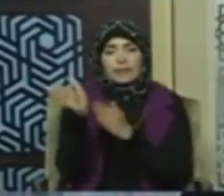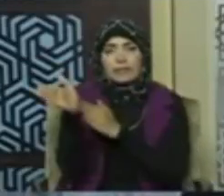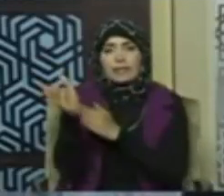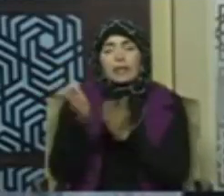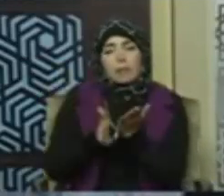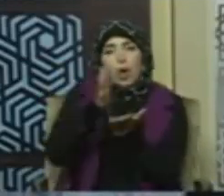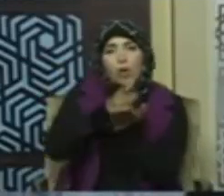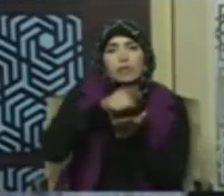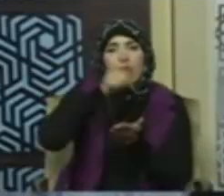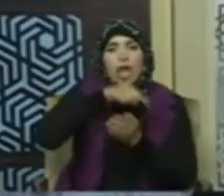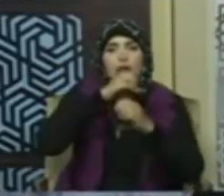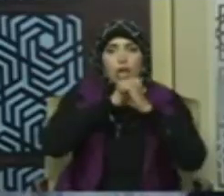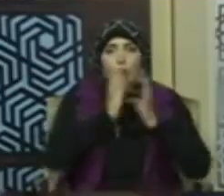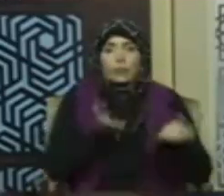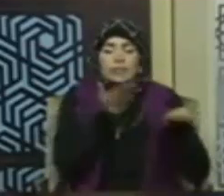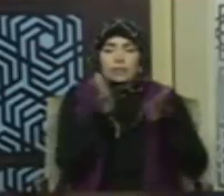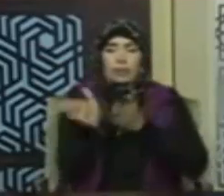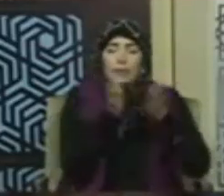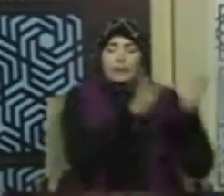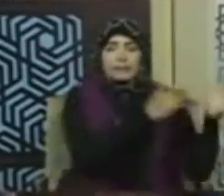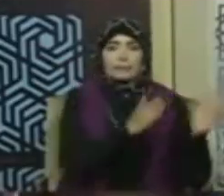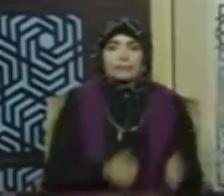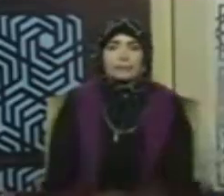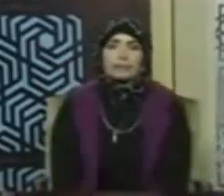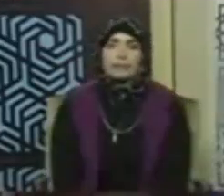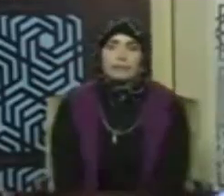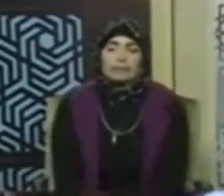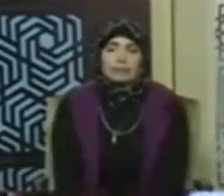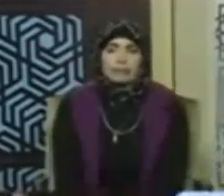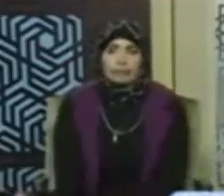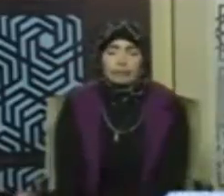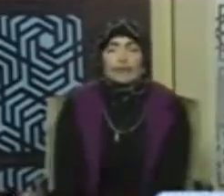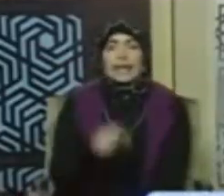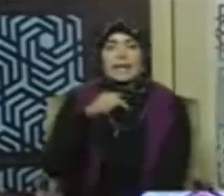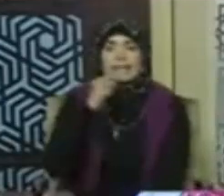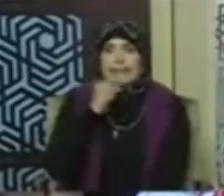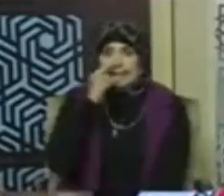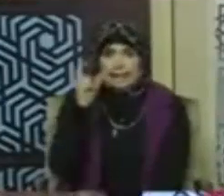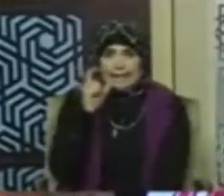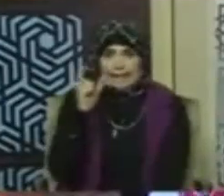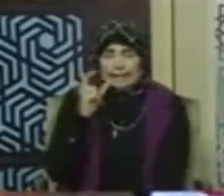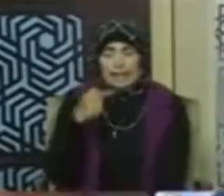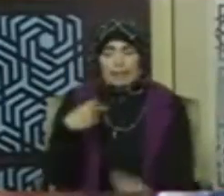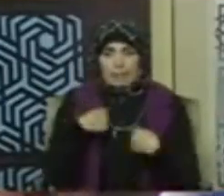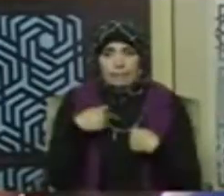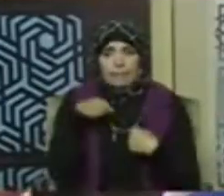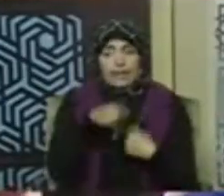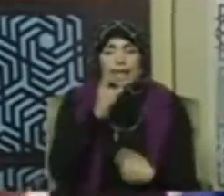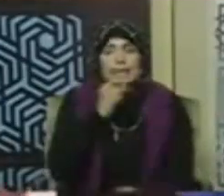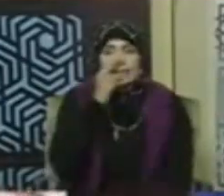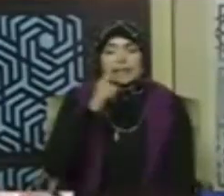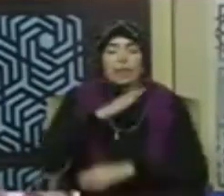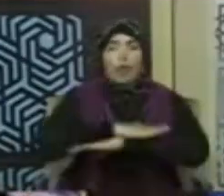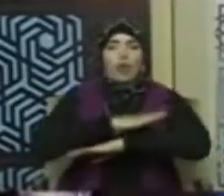هداه إلى يوم الدين، وبعد. فديننا دين القيم